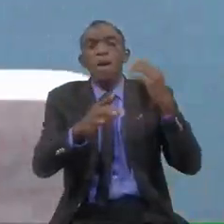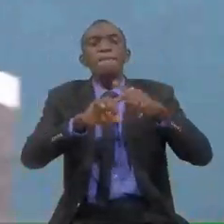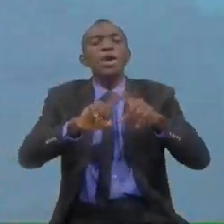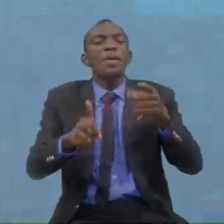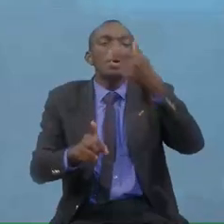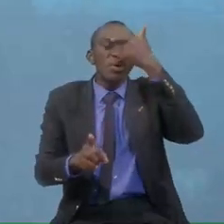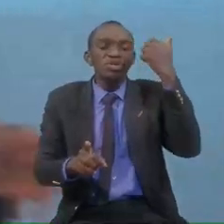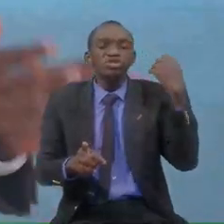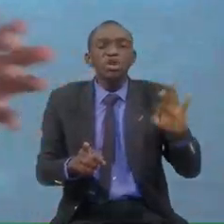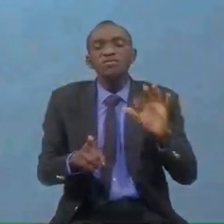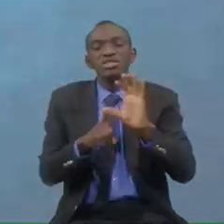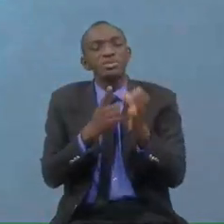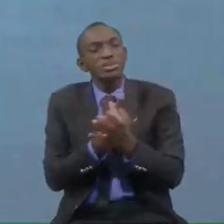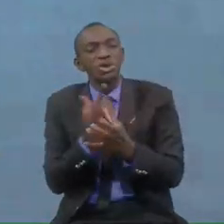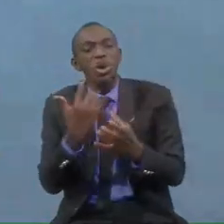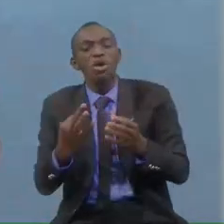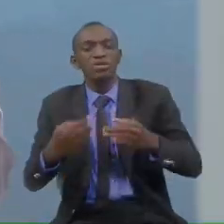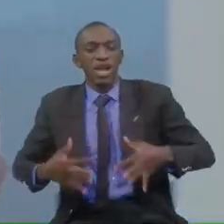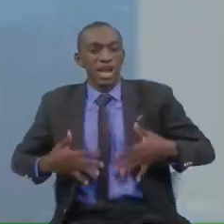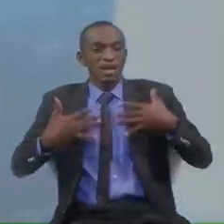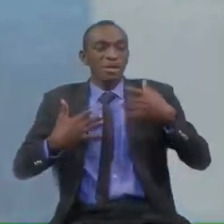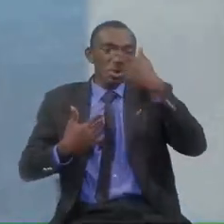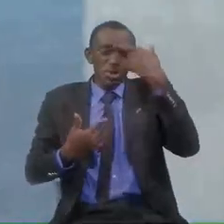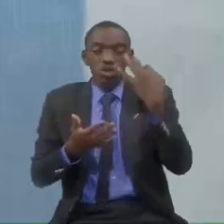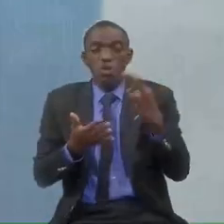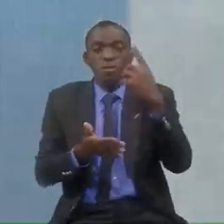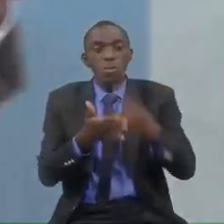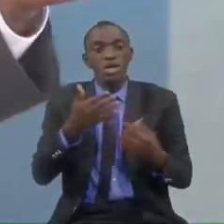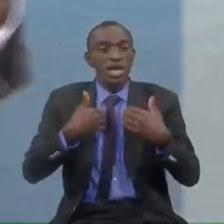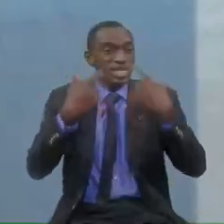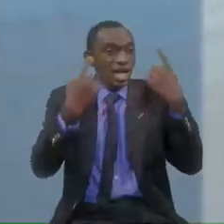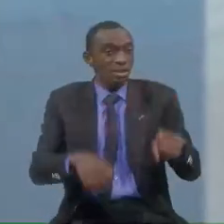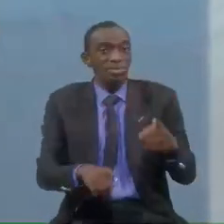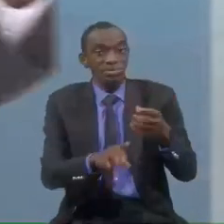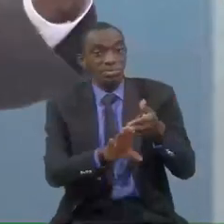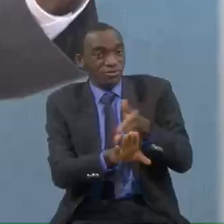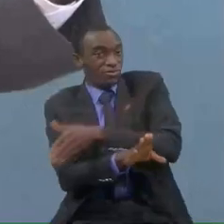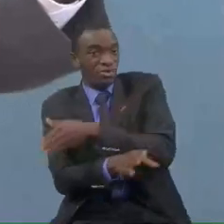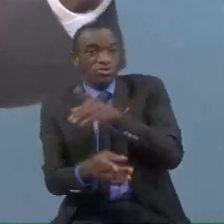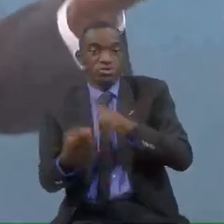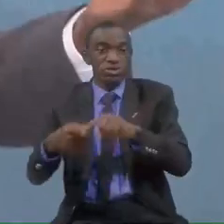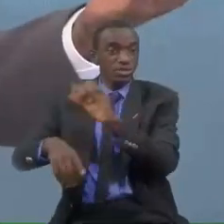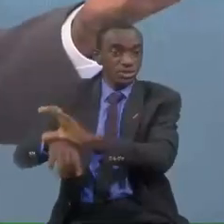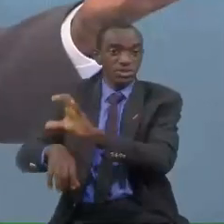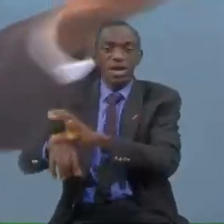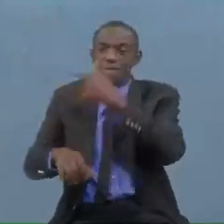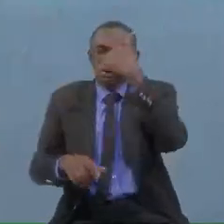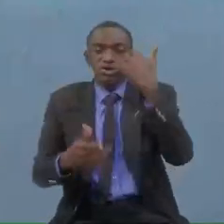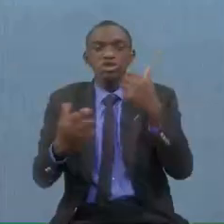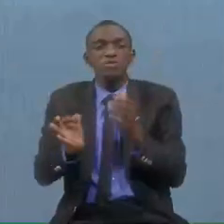à cause de ce qui leur était arrivé, à cause de la déception qu'ils ont connue, à cause